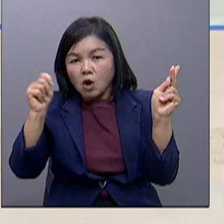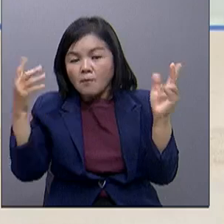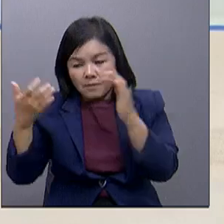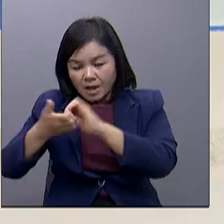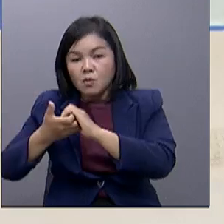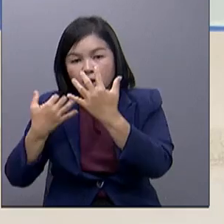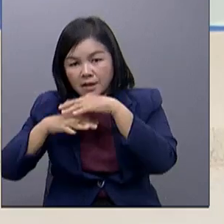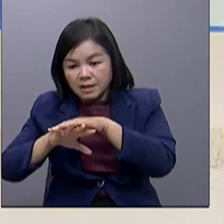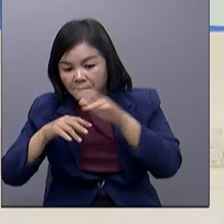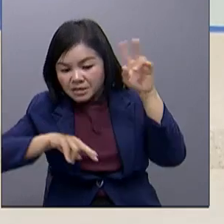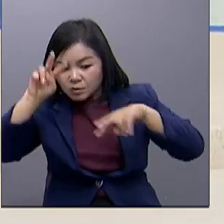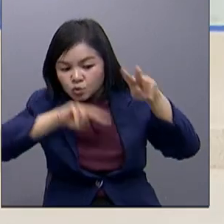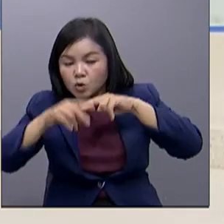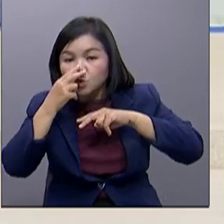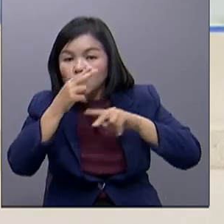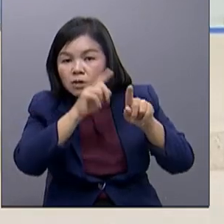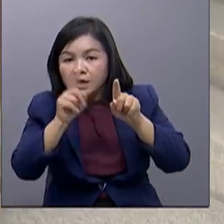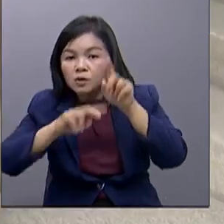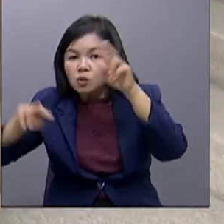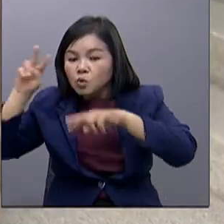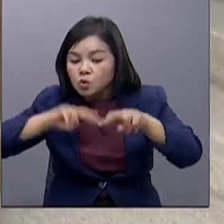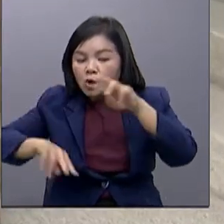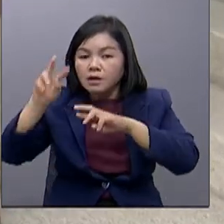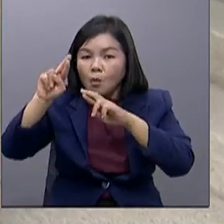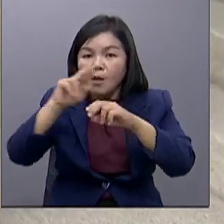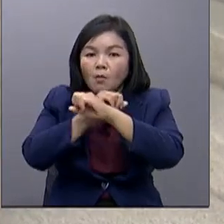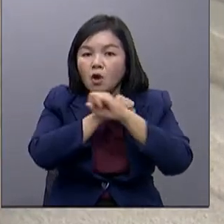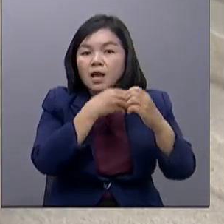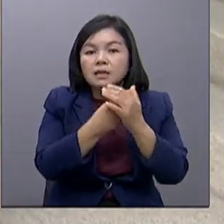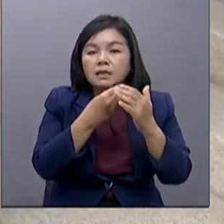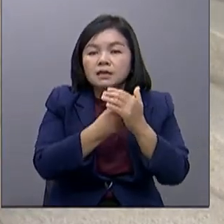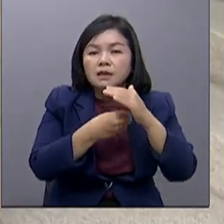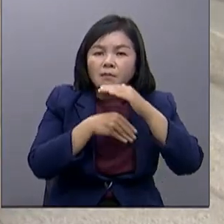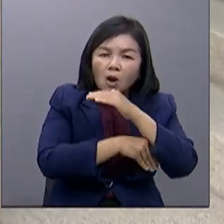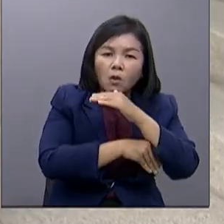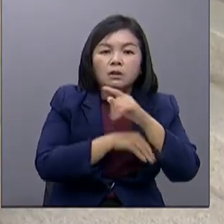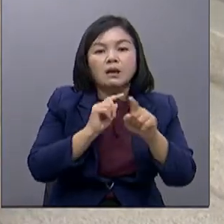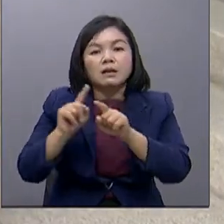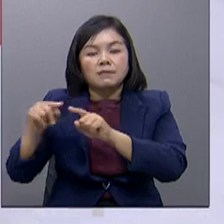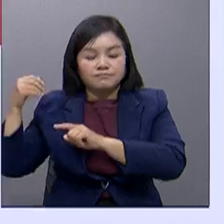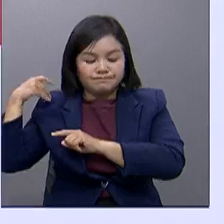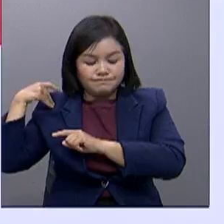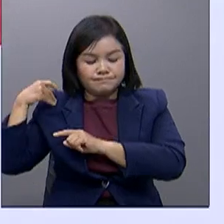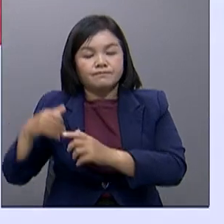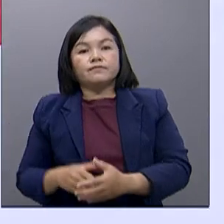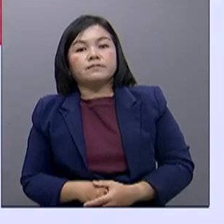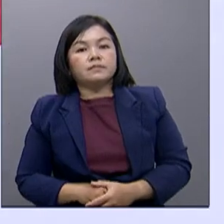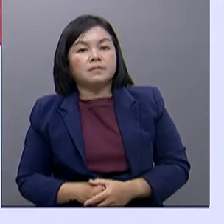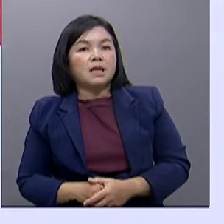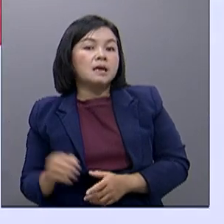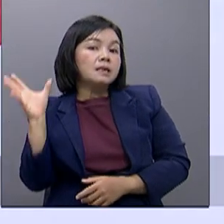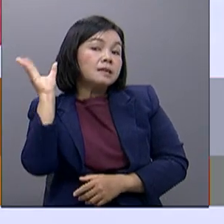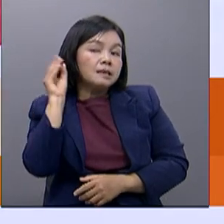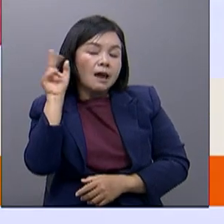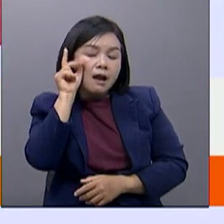สวนและก็เครือข่ายต่างๆเพื่อที่จะเร่งตรวจสอบเฝ้าระวังการกระทำผิดกฎหมายแล้วค่ะต้องได้ยินแต่กระแสข่าว